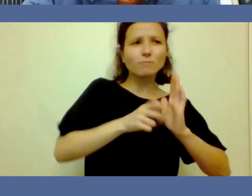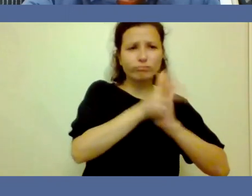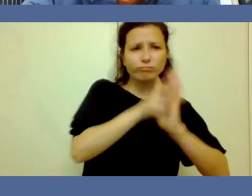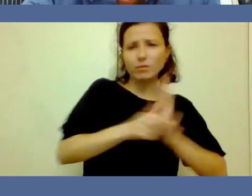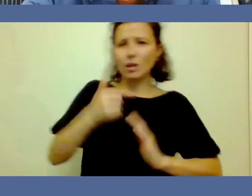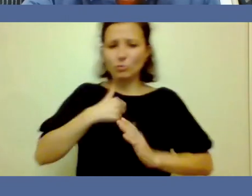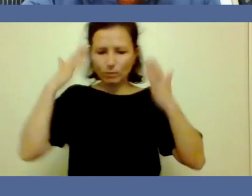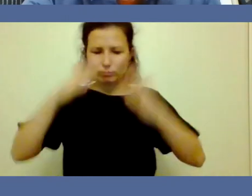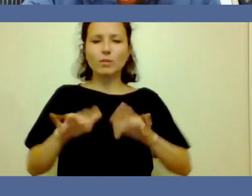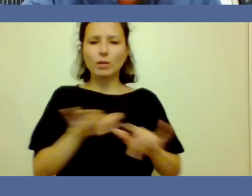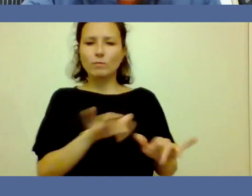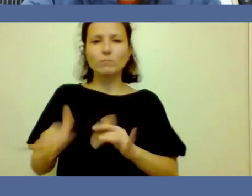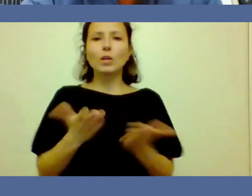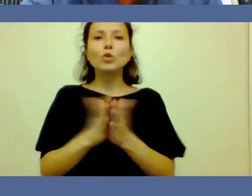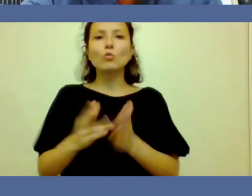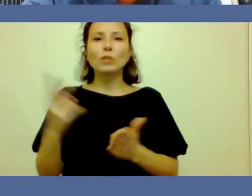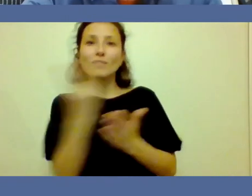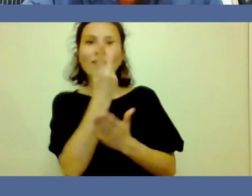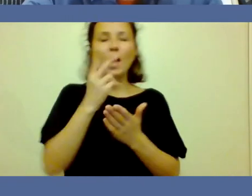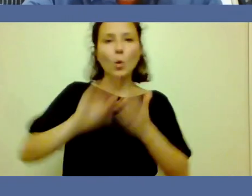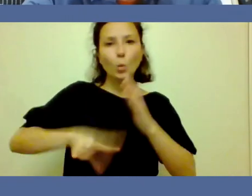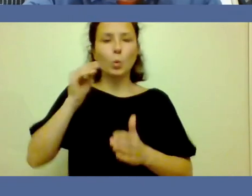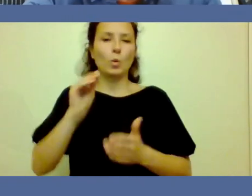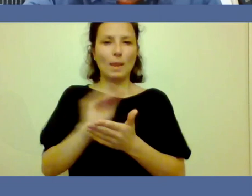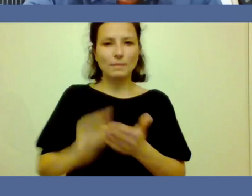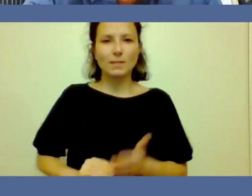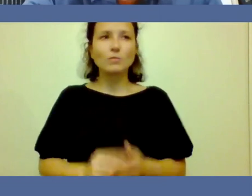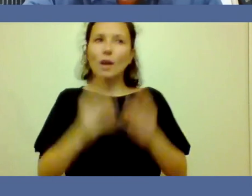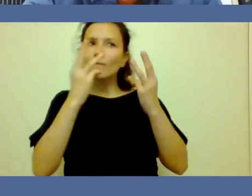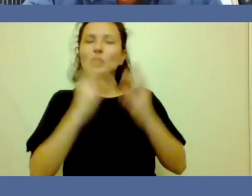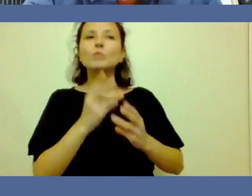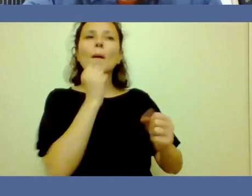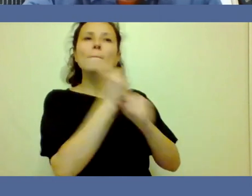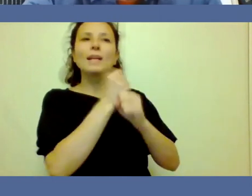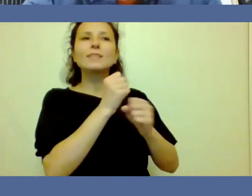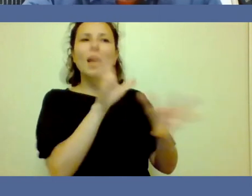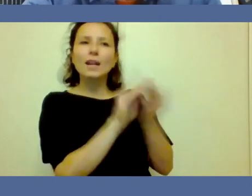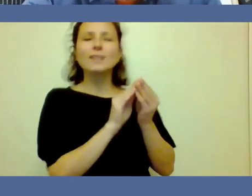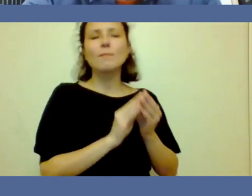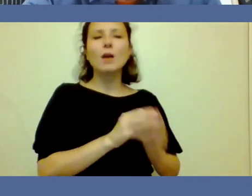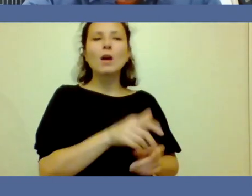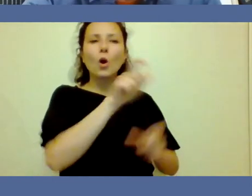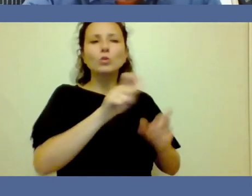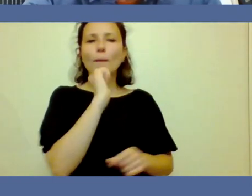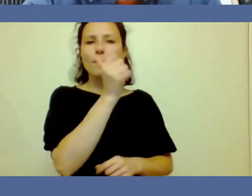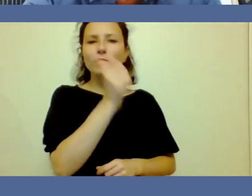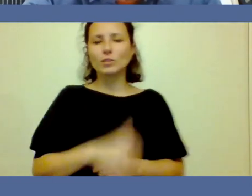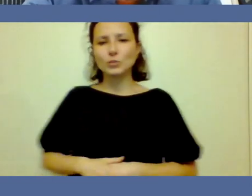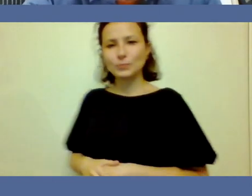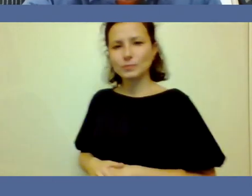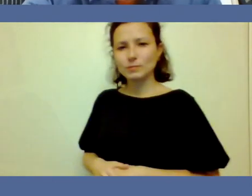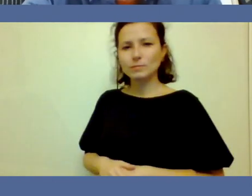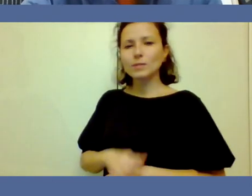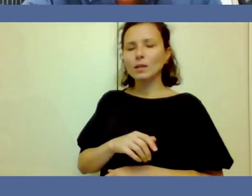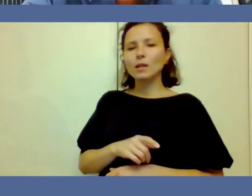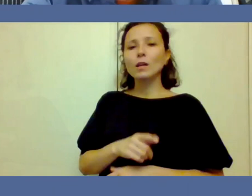Także świat i ludzie. Najważniejsze jest, żeby pracować z profesjonalistami. Od pana Piotra